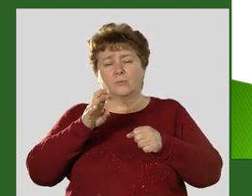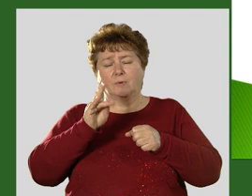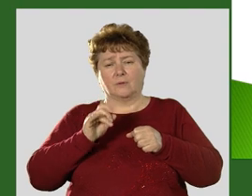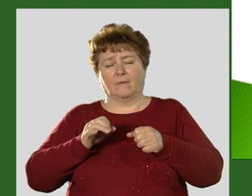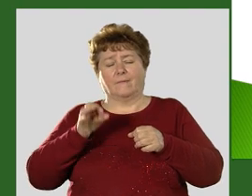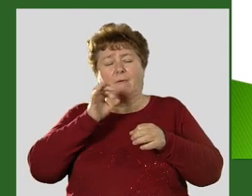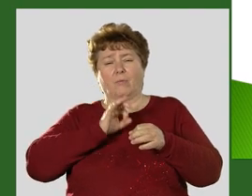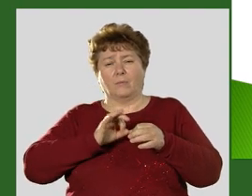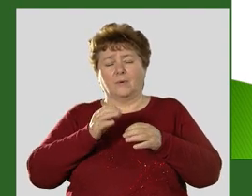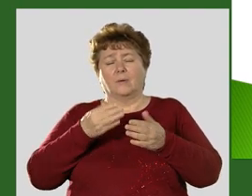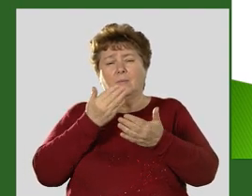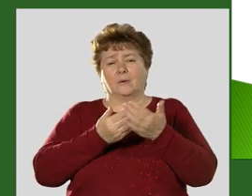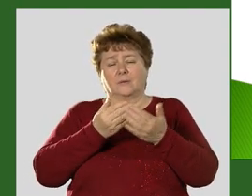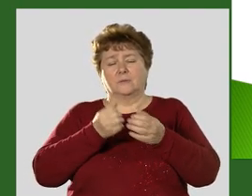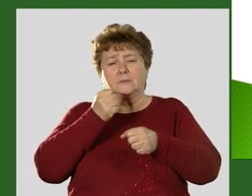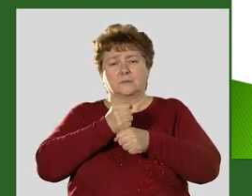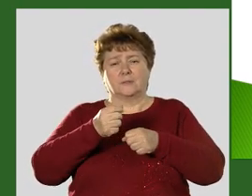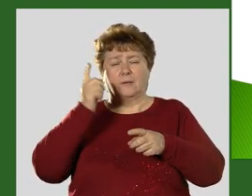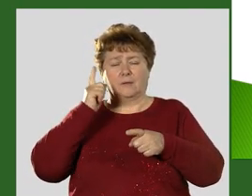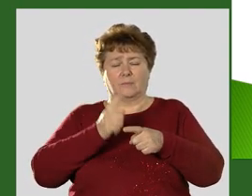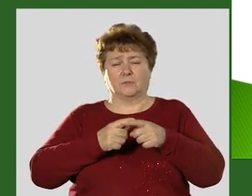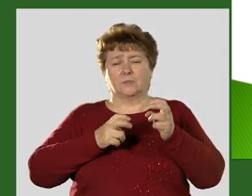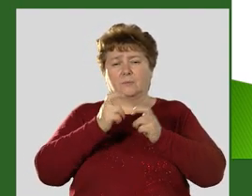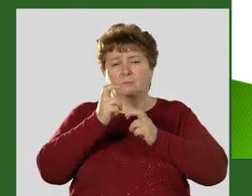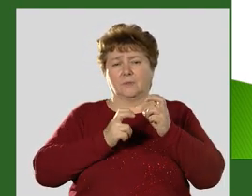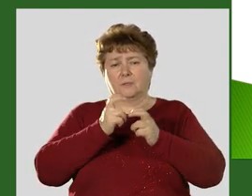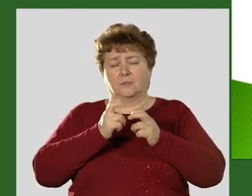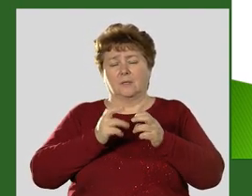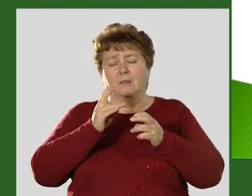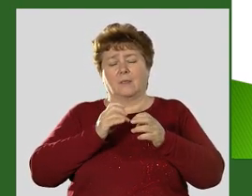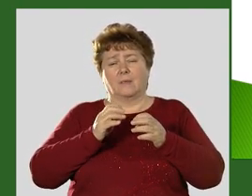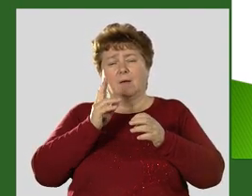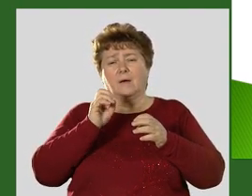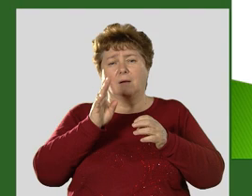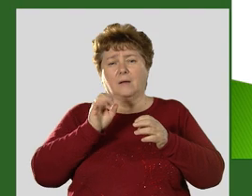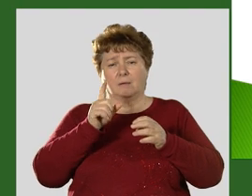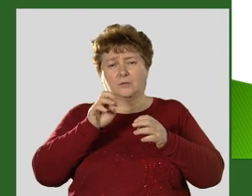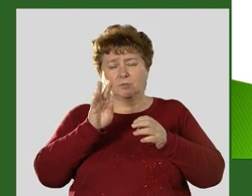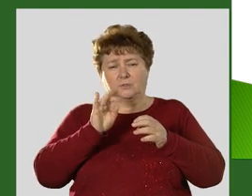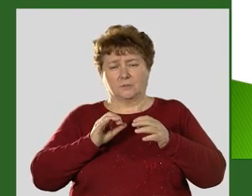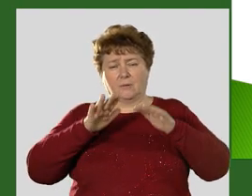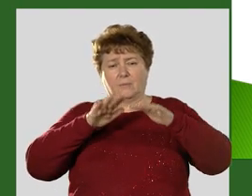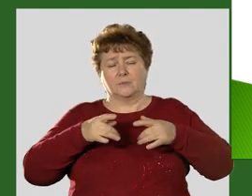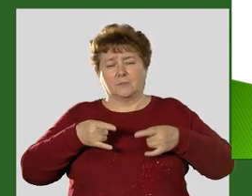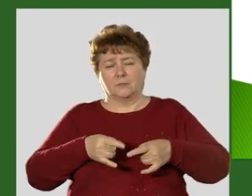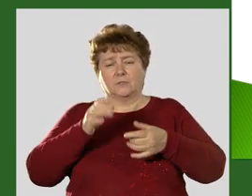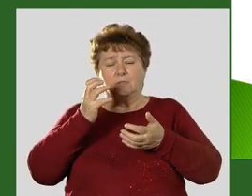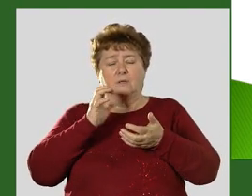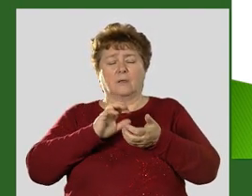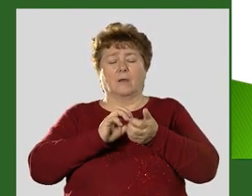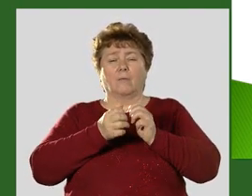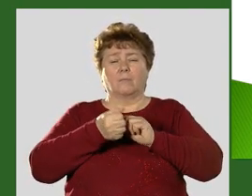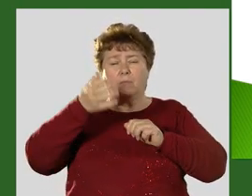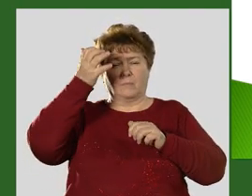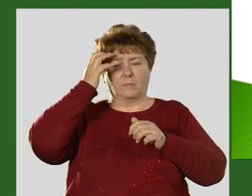гуминовых удобрений предлагают создать химическое предприятие на Каракичинском месторождении угля.